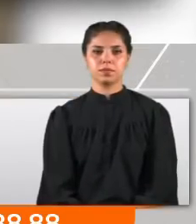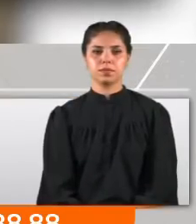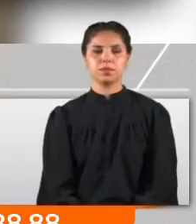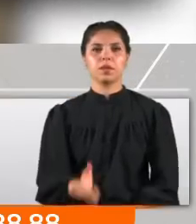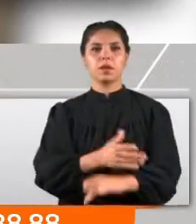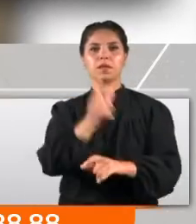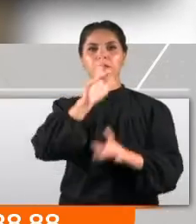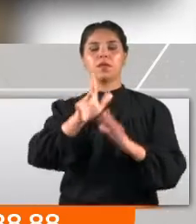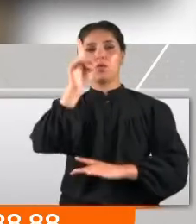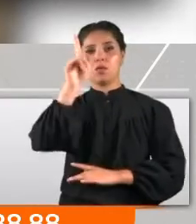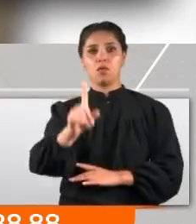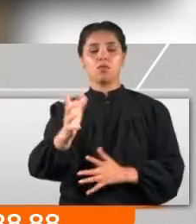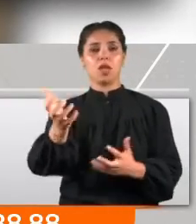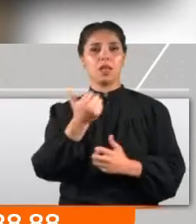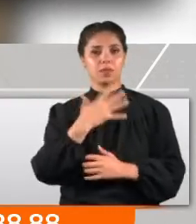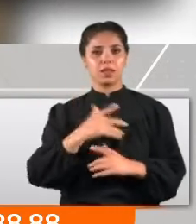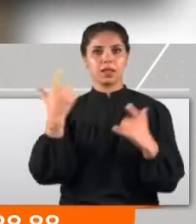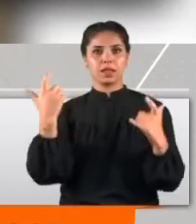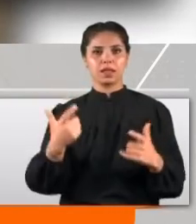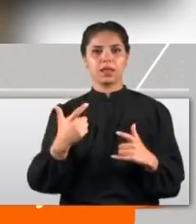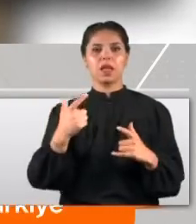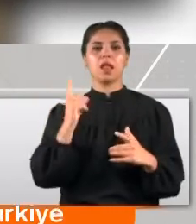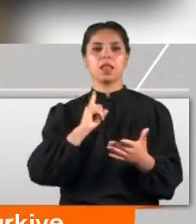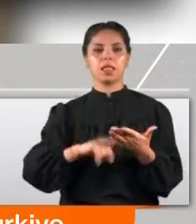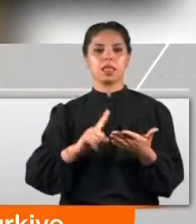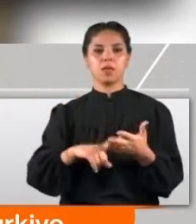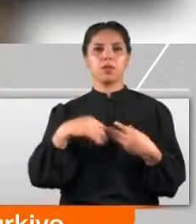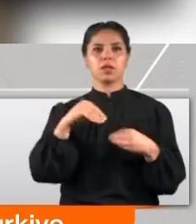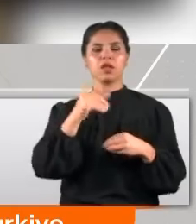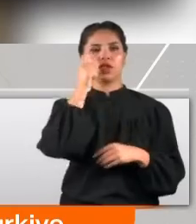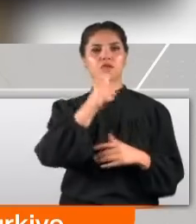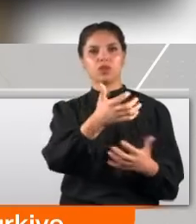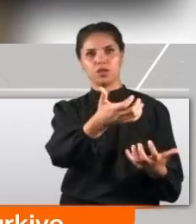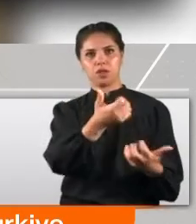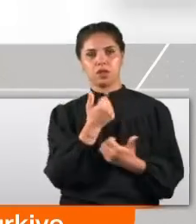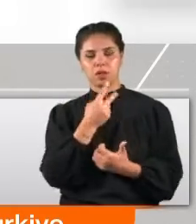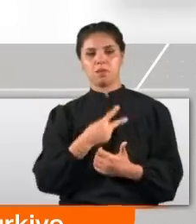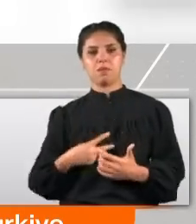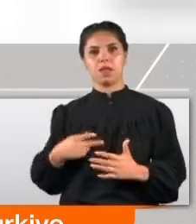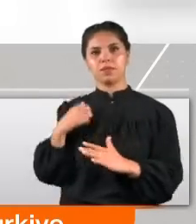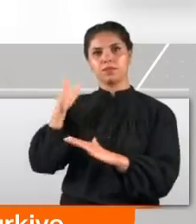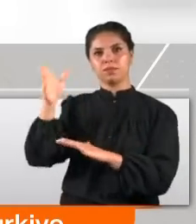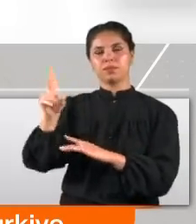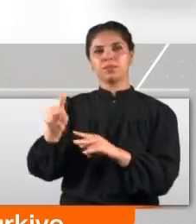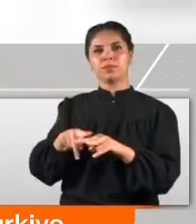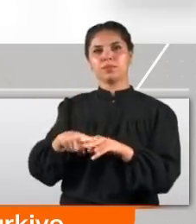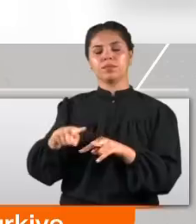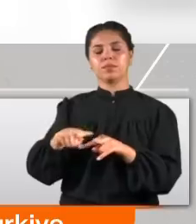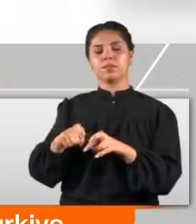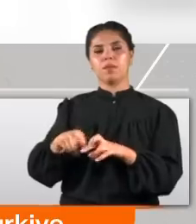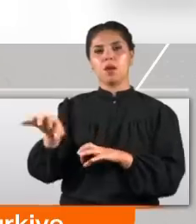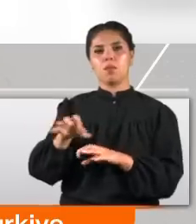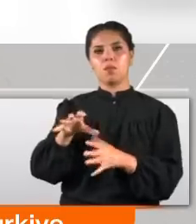Vatandaş öncelikle almak istediği yerin tapusunu satıcıdan alacak. Belediyeye gidecek, imar bölümüne.